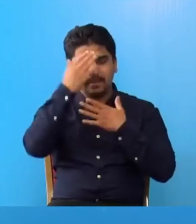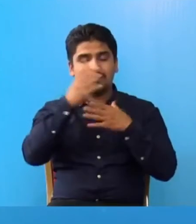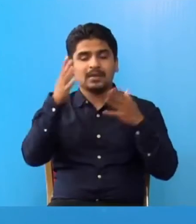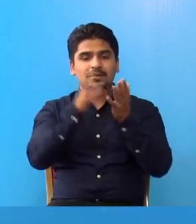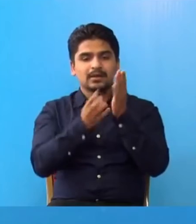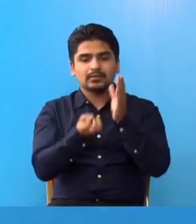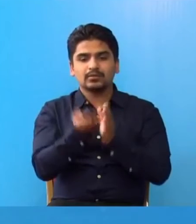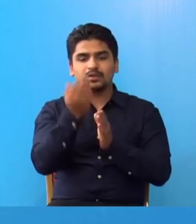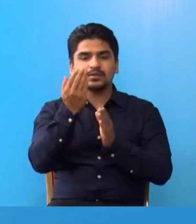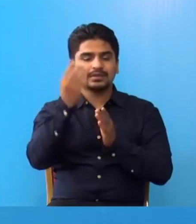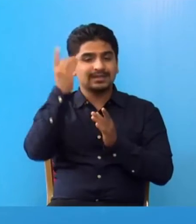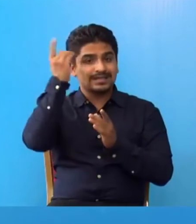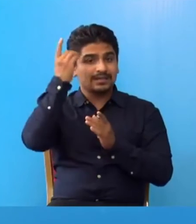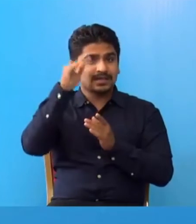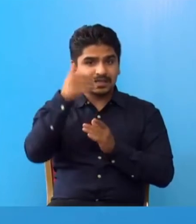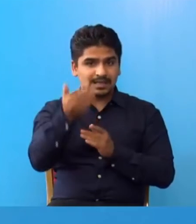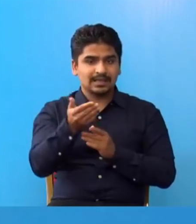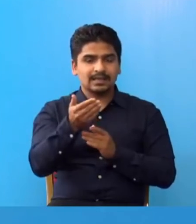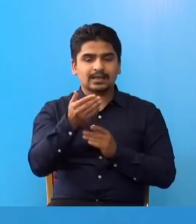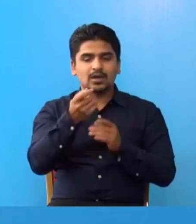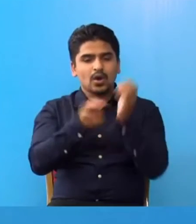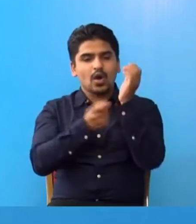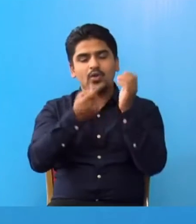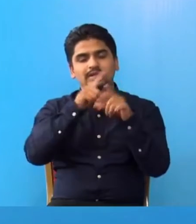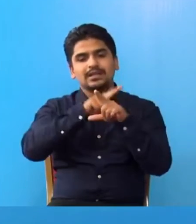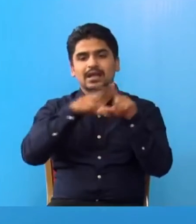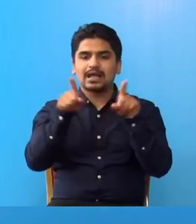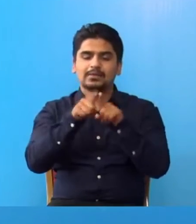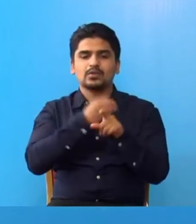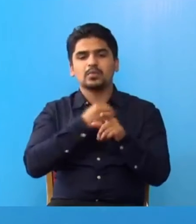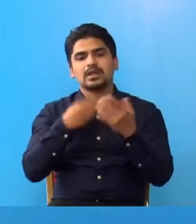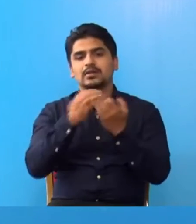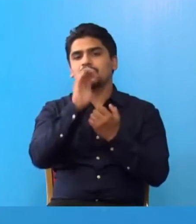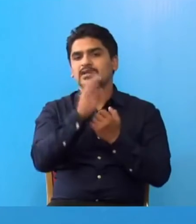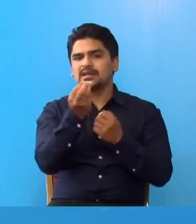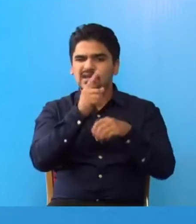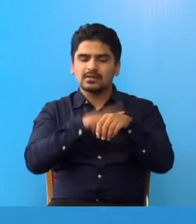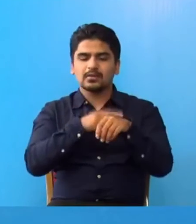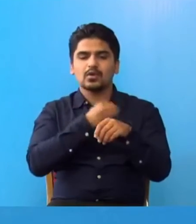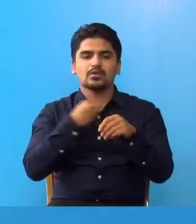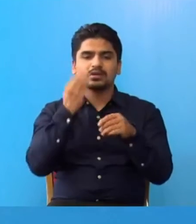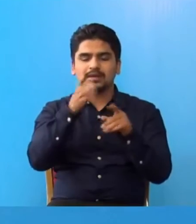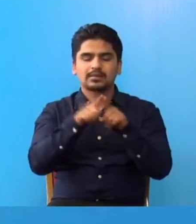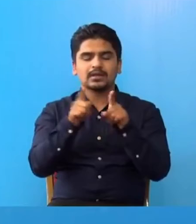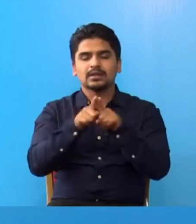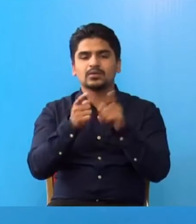अधी बाद उप्तॉण भाएके रियाक्टिब ăn डिप्रिशन लाइता, पिना औशरी पन ठीक गरनू साखिए सधागी आथा के समय को समय को